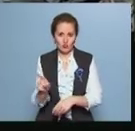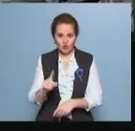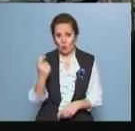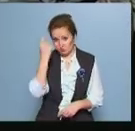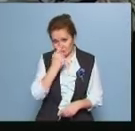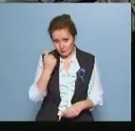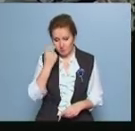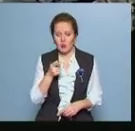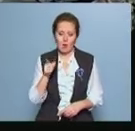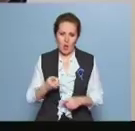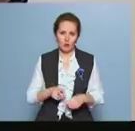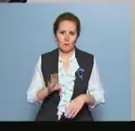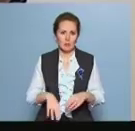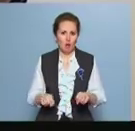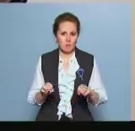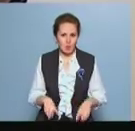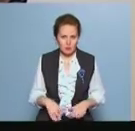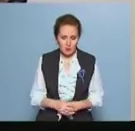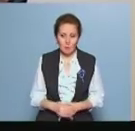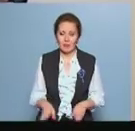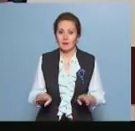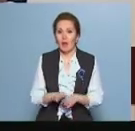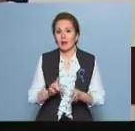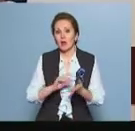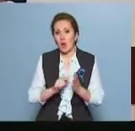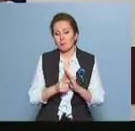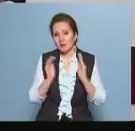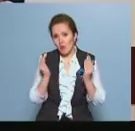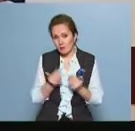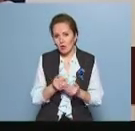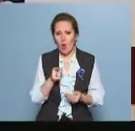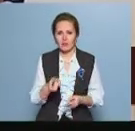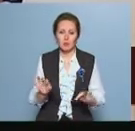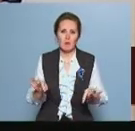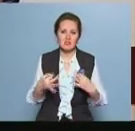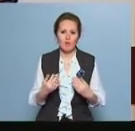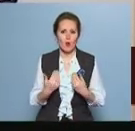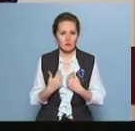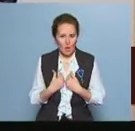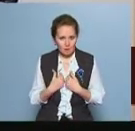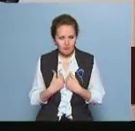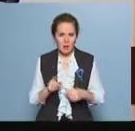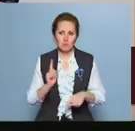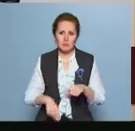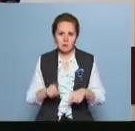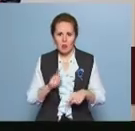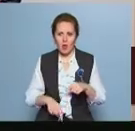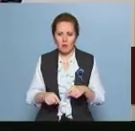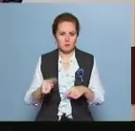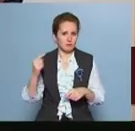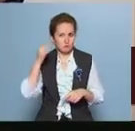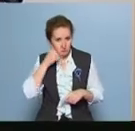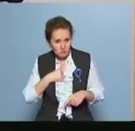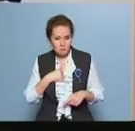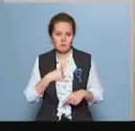опьянения – это безопасность. Такие кабинеты, они позволят нам быстрее